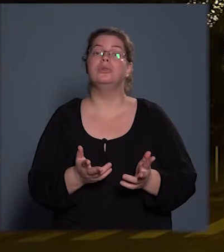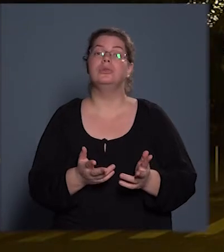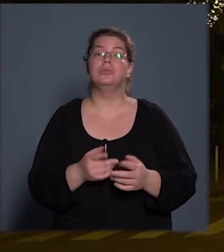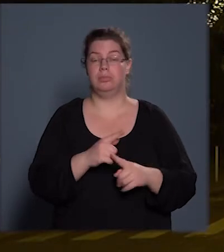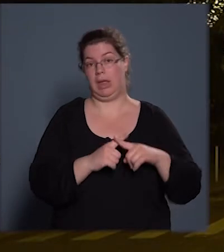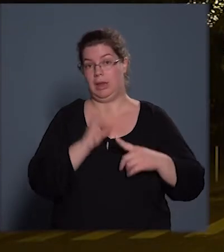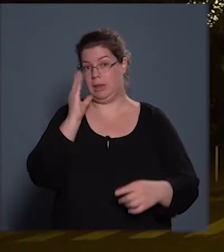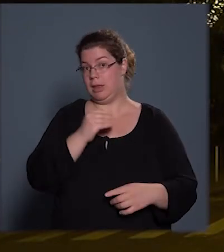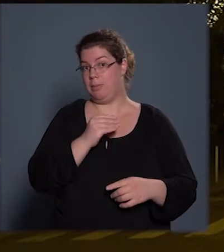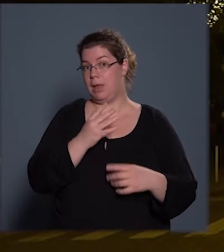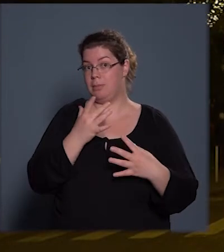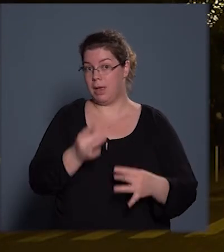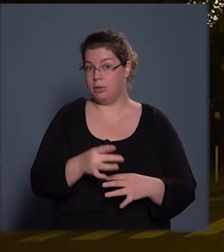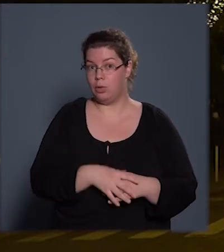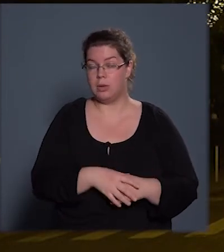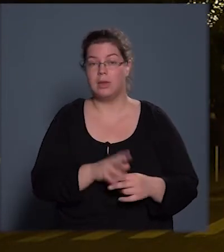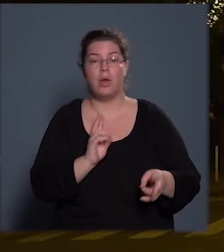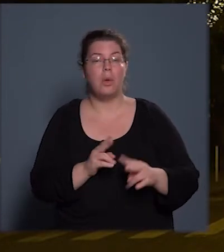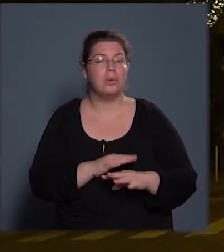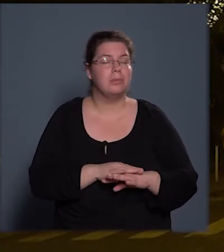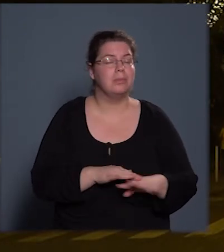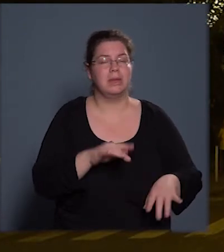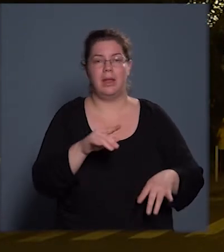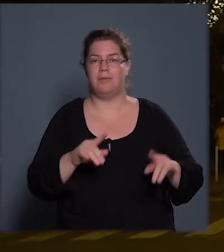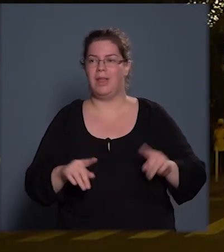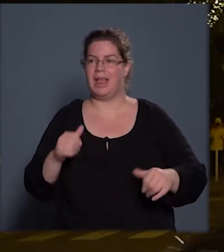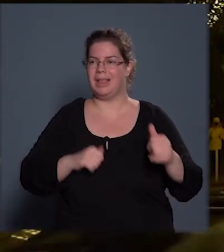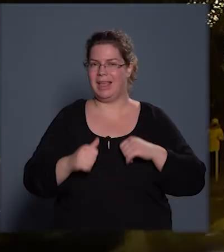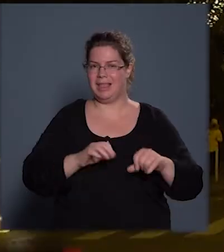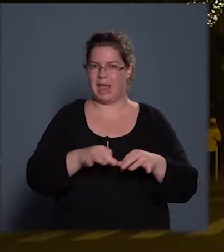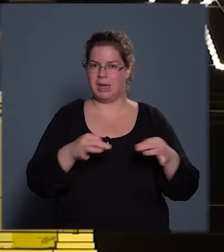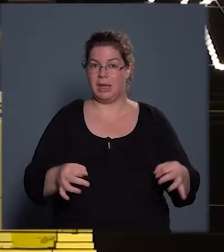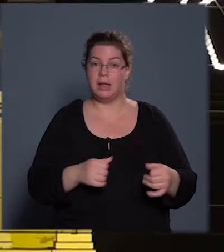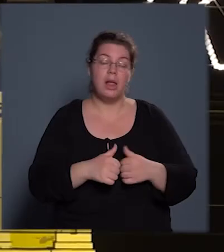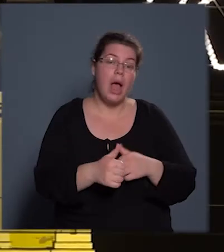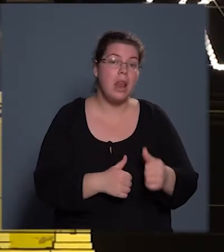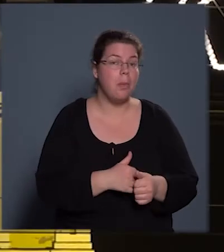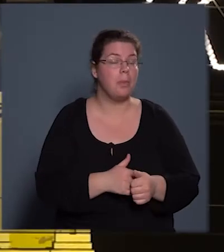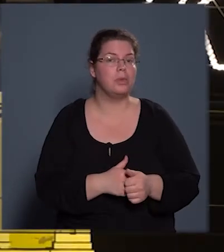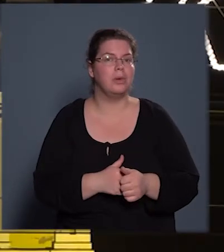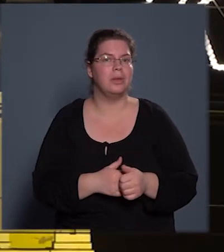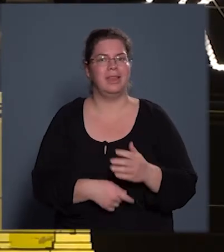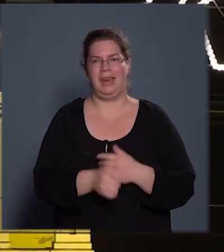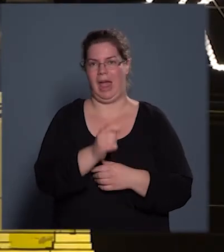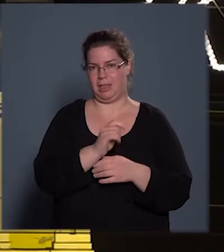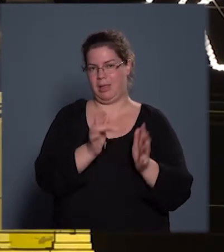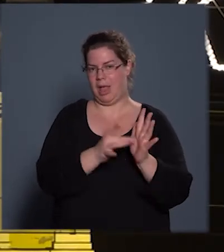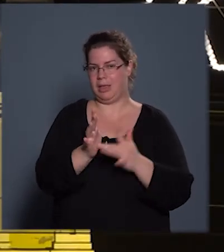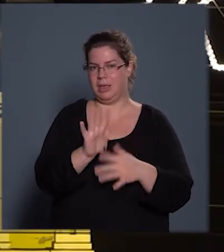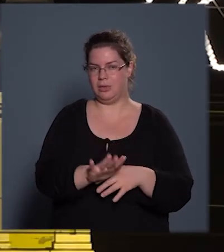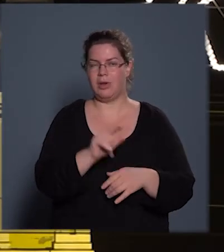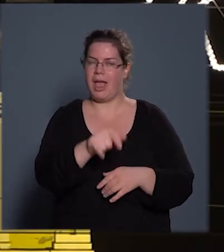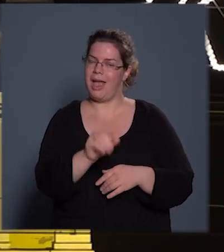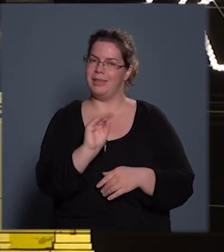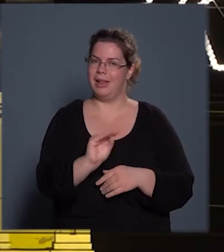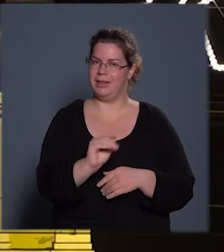ember meggyőződése, hogy mindenféle kényszer nélkül előbb-utóbb rátalál Jézusra. Ezt jelképezi